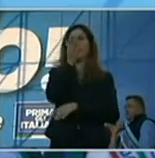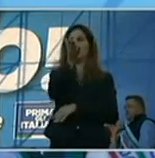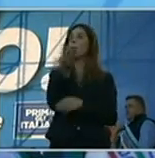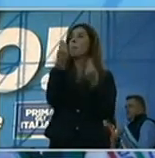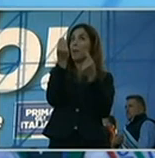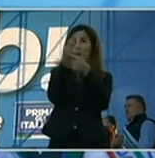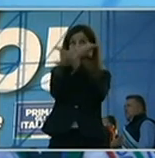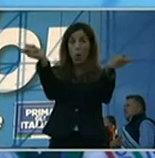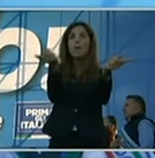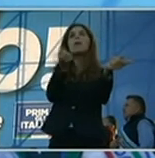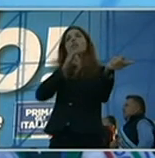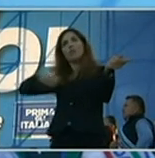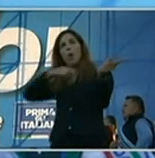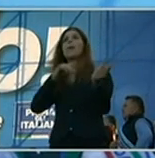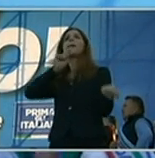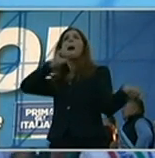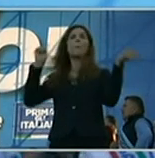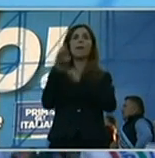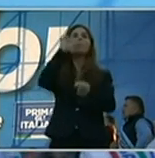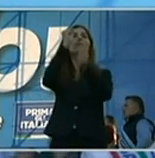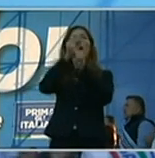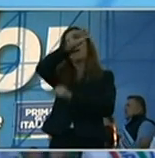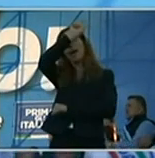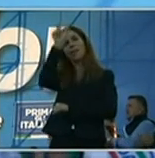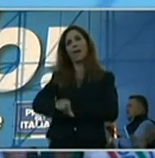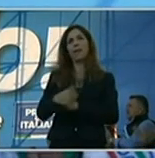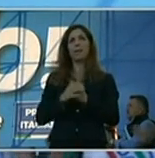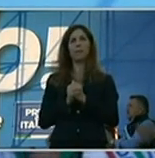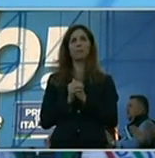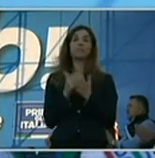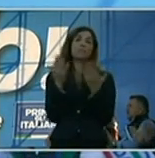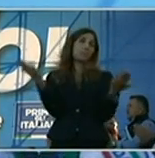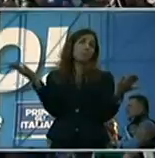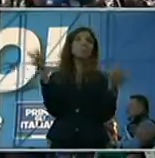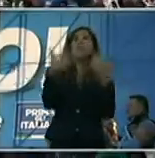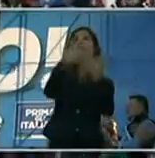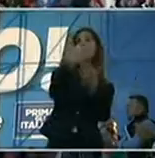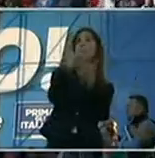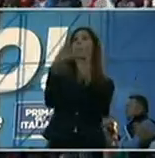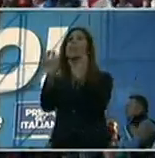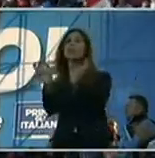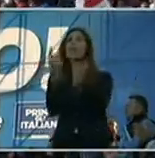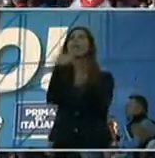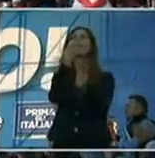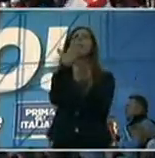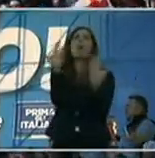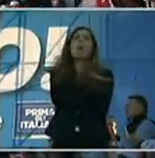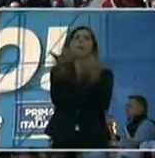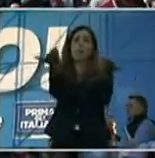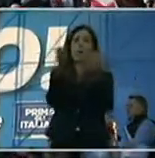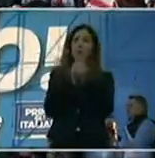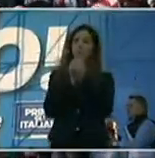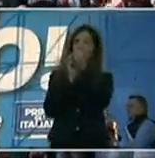cambieremo la storia di questo paese. Quindi giornali e telegiornali dicano quello che vogliono.